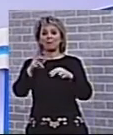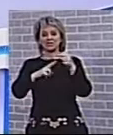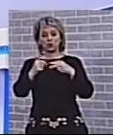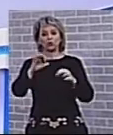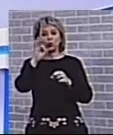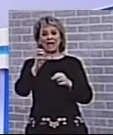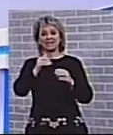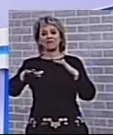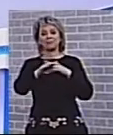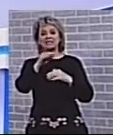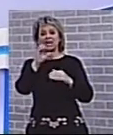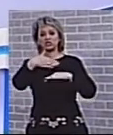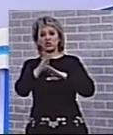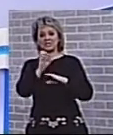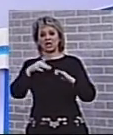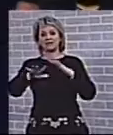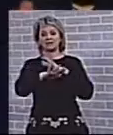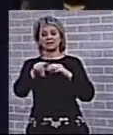в европейской части России.